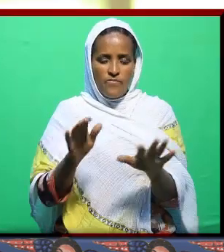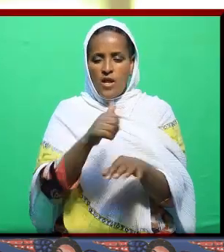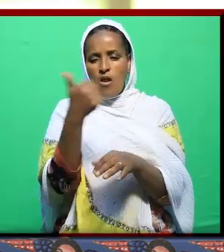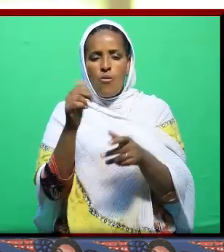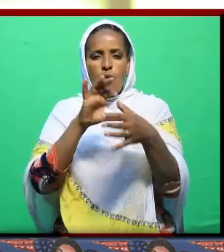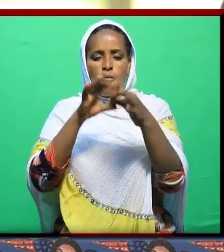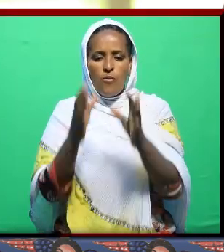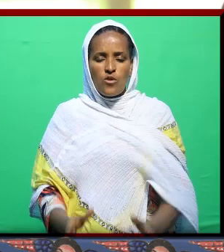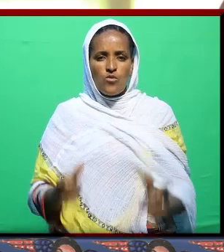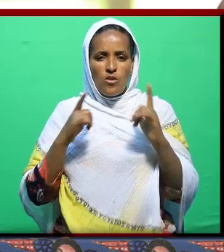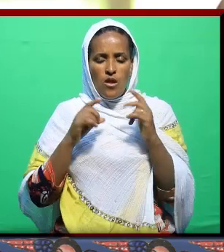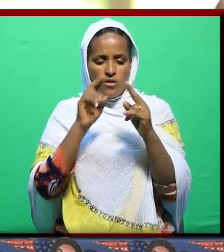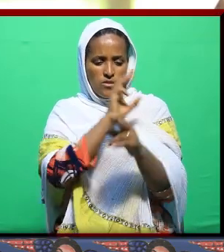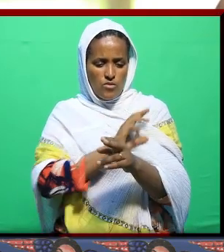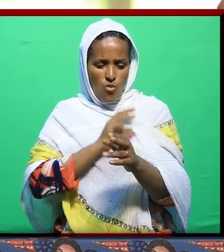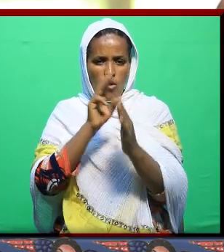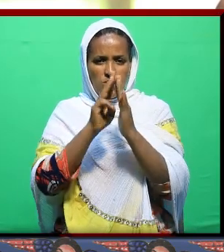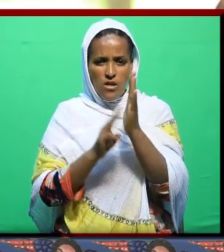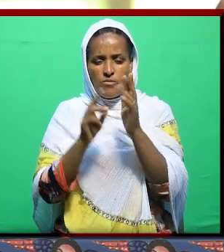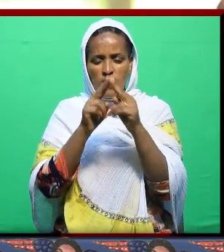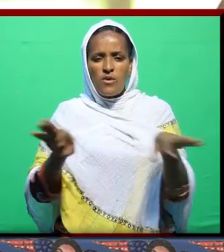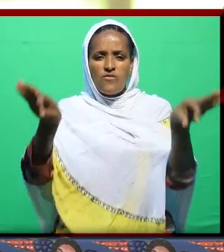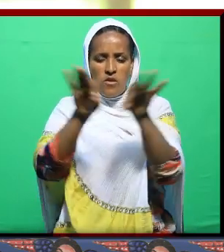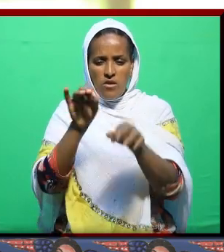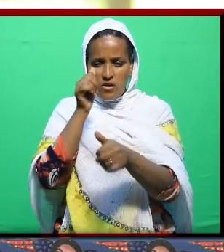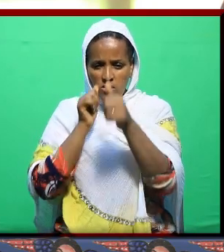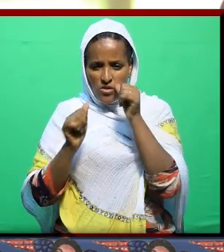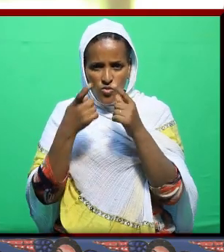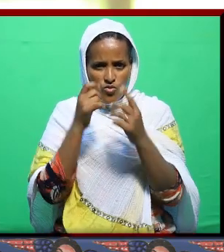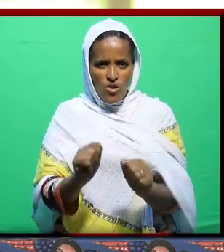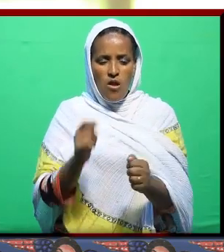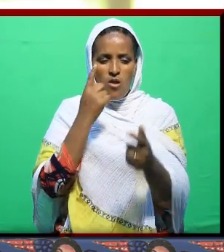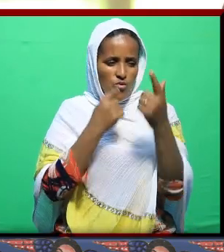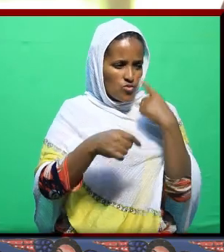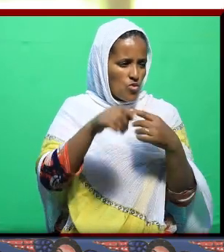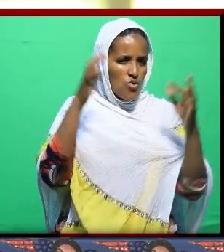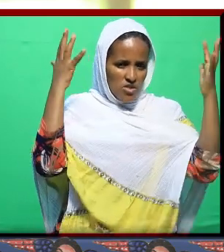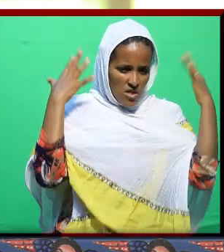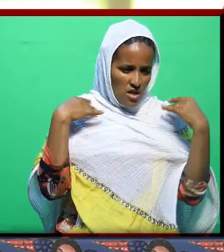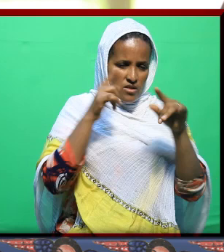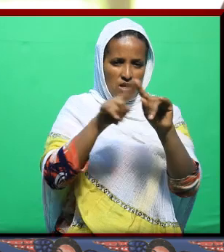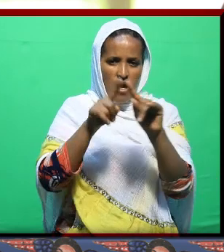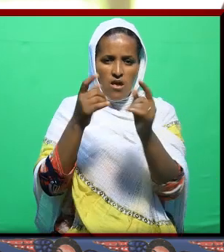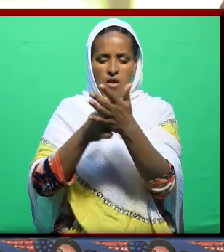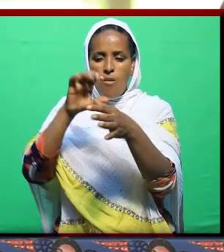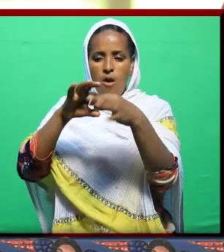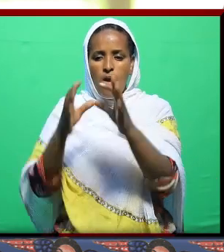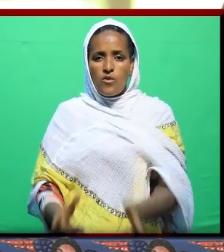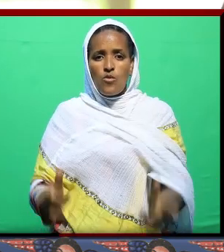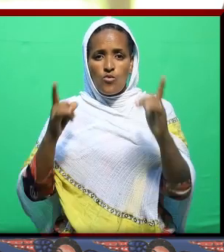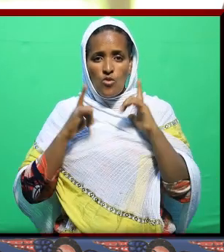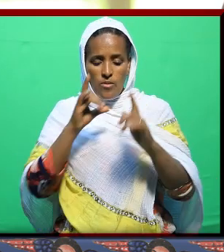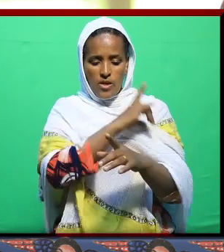ሌላው በማህበራዊ ኑሮ ላይ ጽማዊ በጣም አስፈላጊ ነው። በተለይ በእድር ቦታም ይኖራል፣ ለቅሶም ሊኖር ይችላል፣ ሰፈር ሰርግም፣ የተለያየ ነገር ማህበራዊ